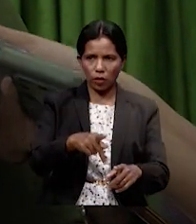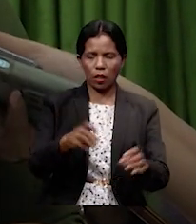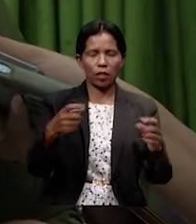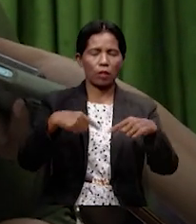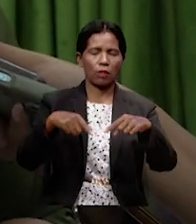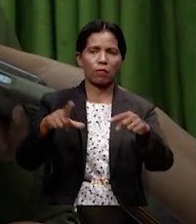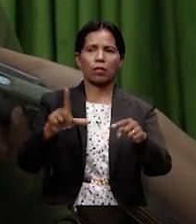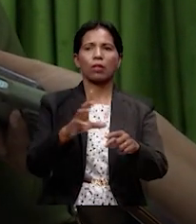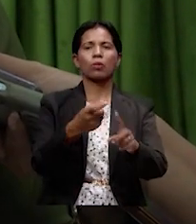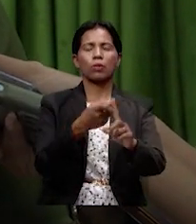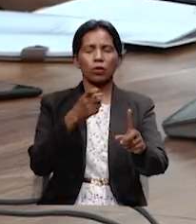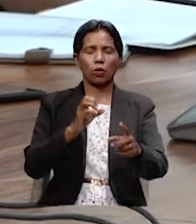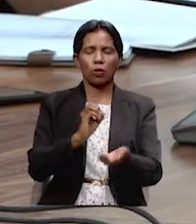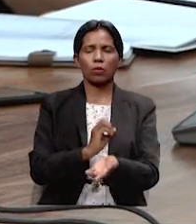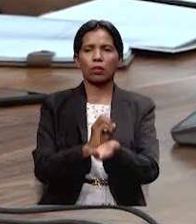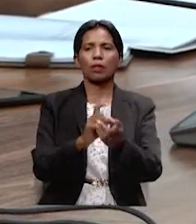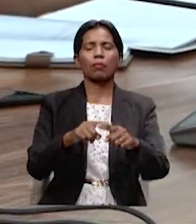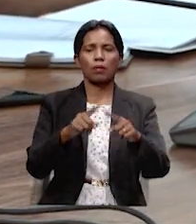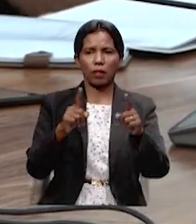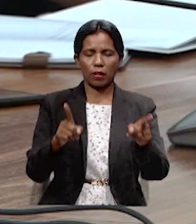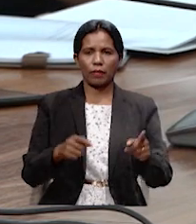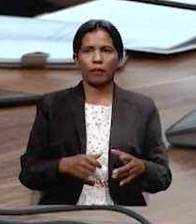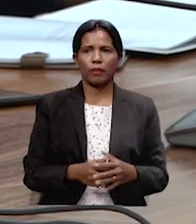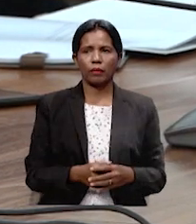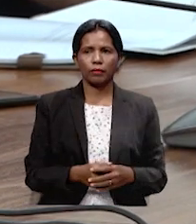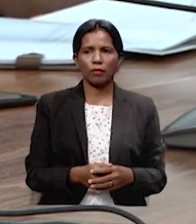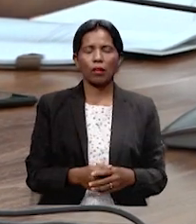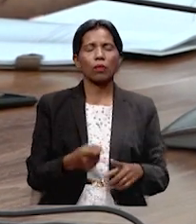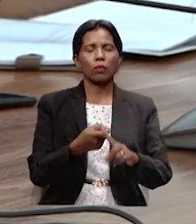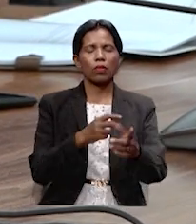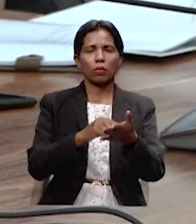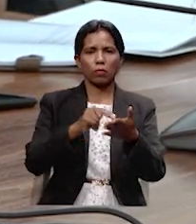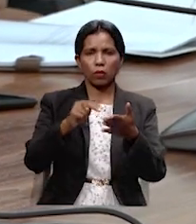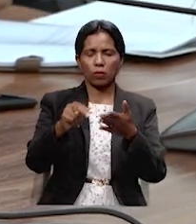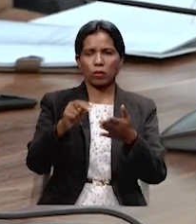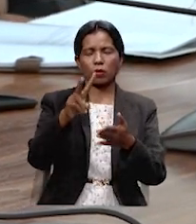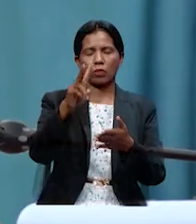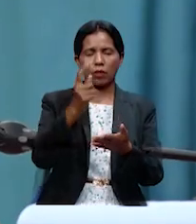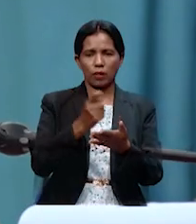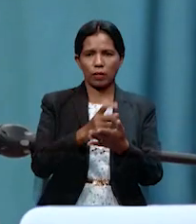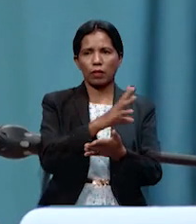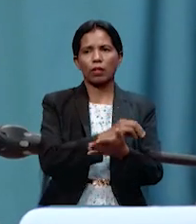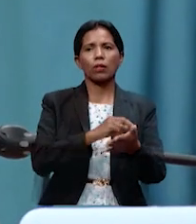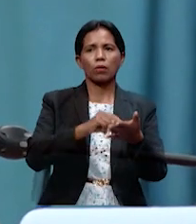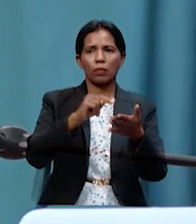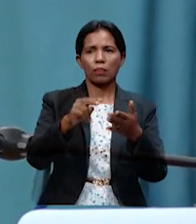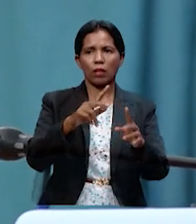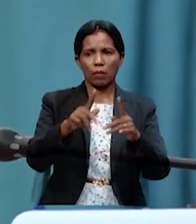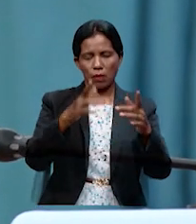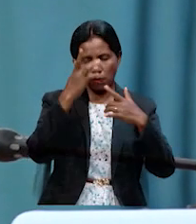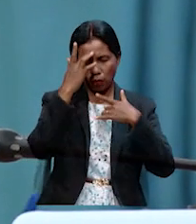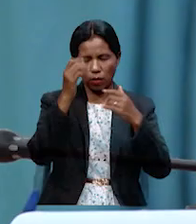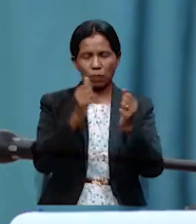klubar, husi oi kusi la precisa bato la klubar, mai pe. Husi numero rehungrua resing ne, municipio Baucau, ho numero paciente hamutuk atu stolo liu,